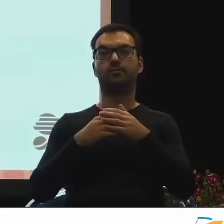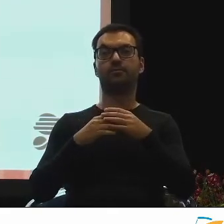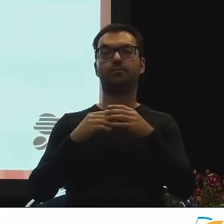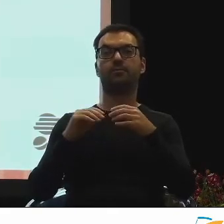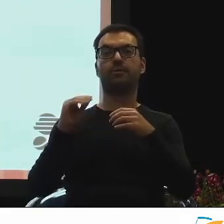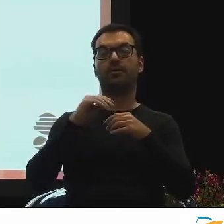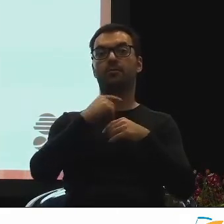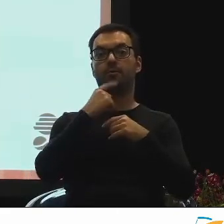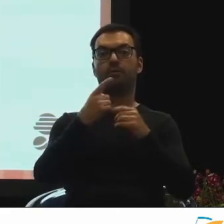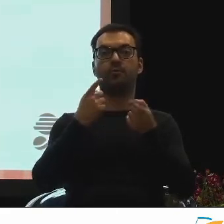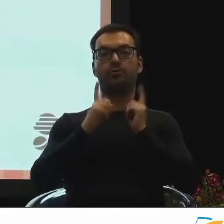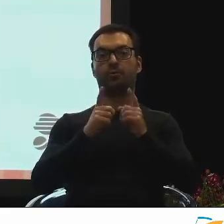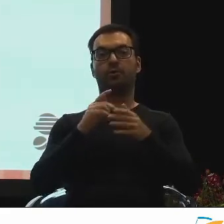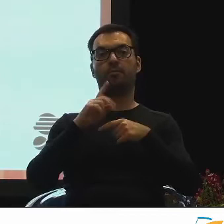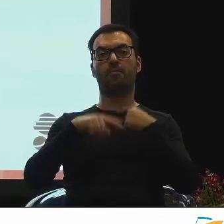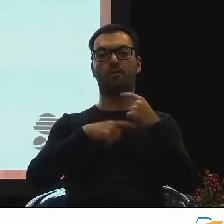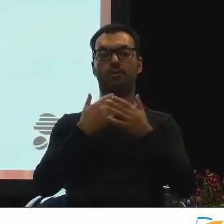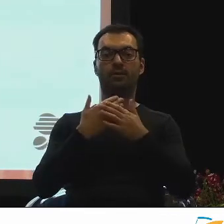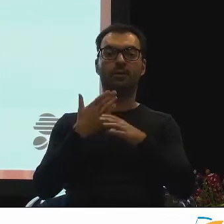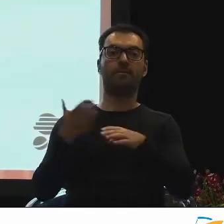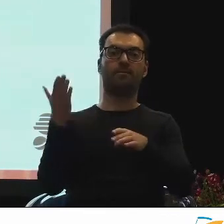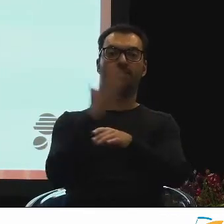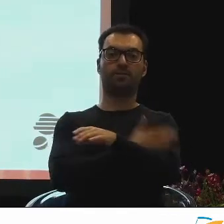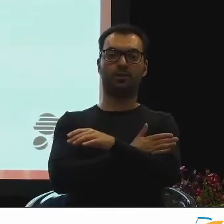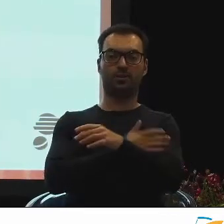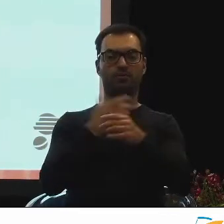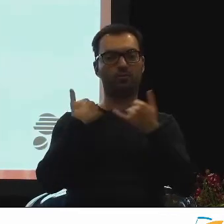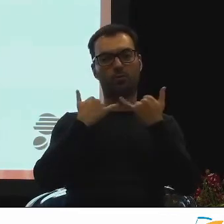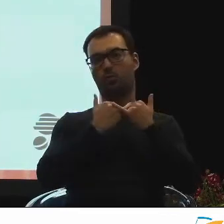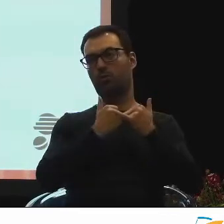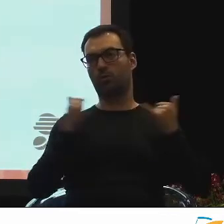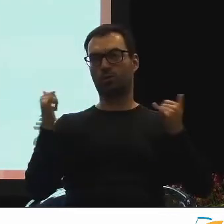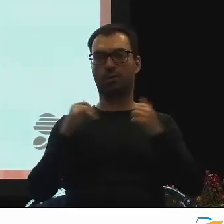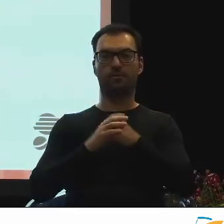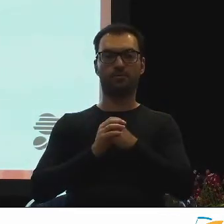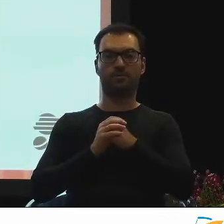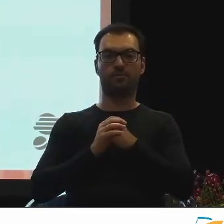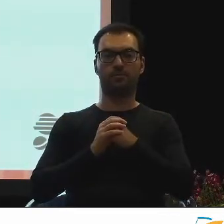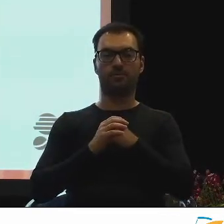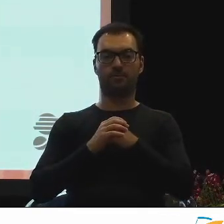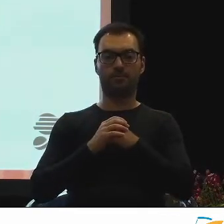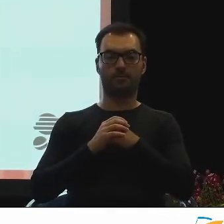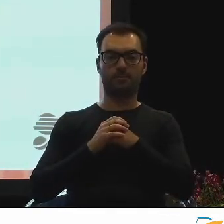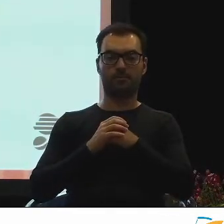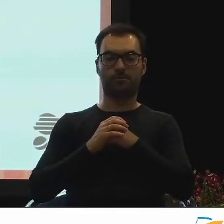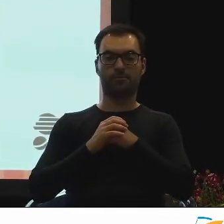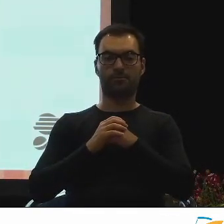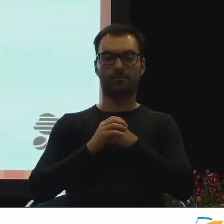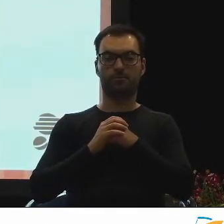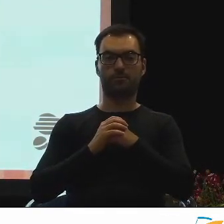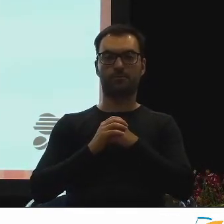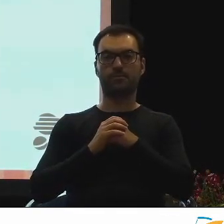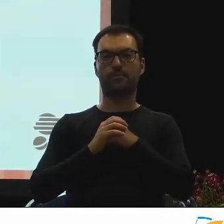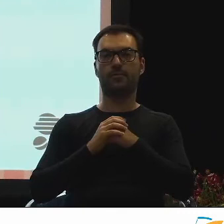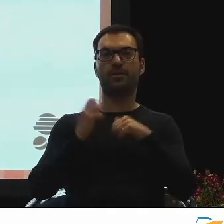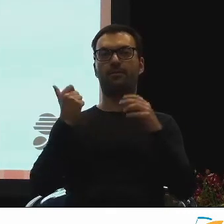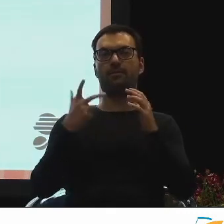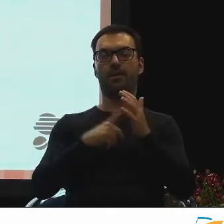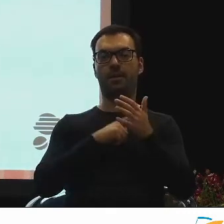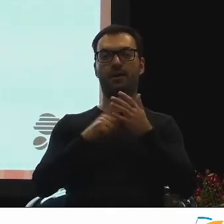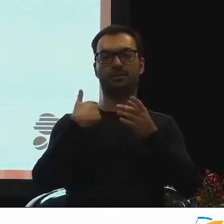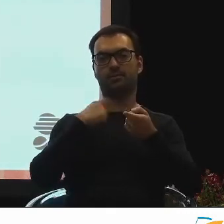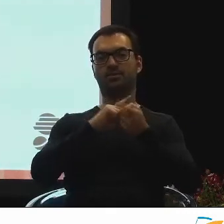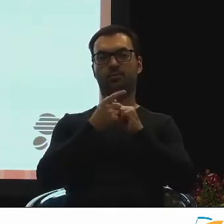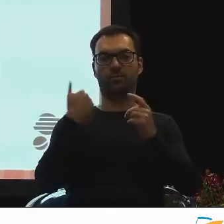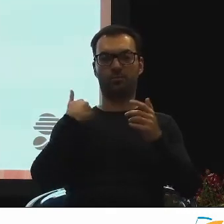dlaczego jeszcze może powiem o tym przyspieszeniu procesu, ponieważ no, wcześniej różnie z tym bywało. Spotykam się nieraz z